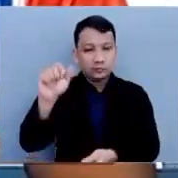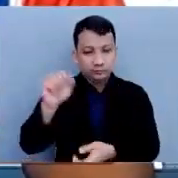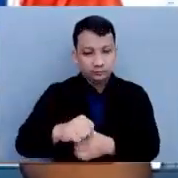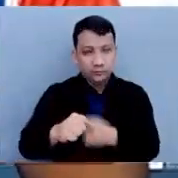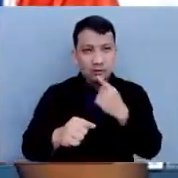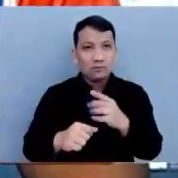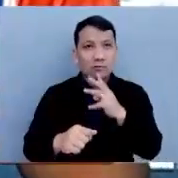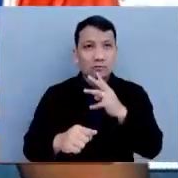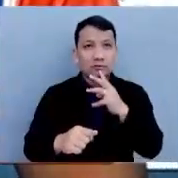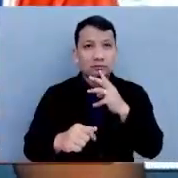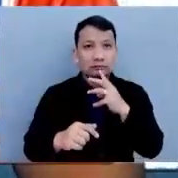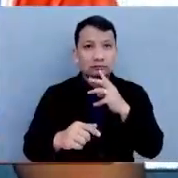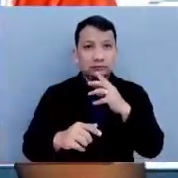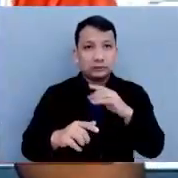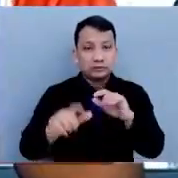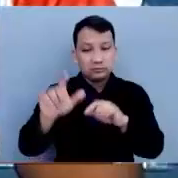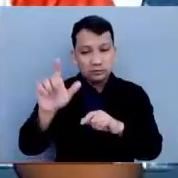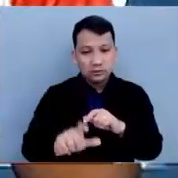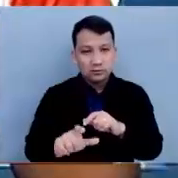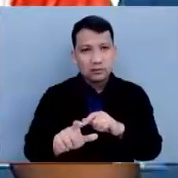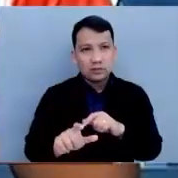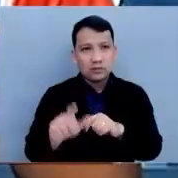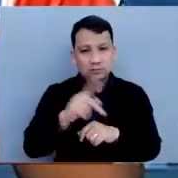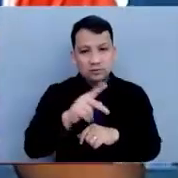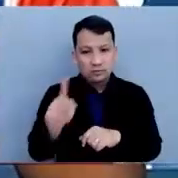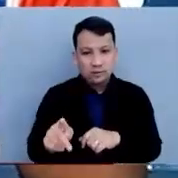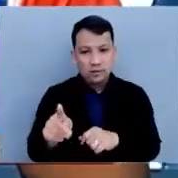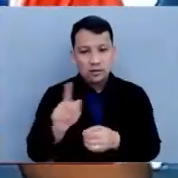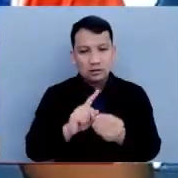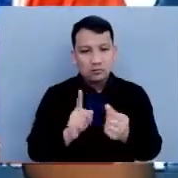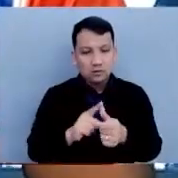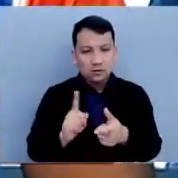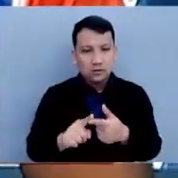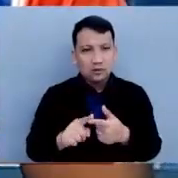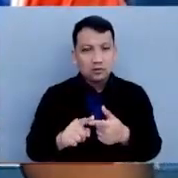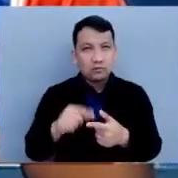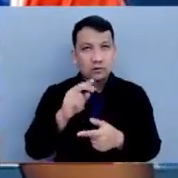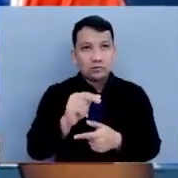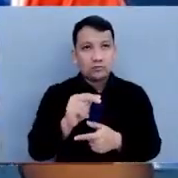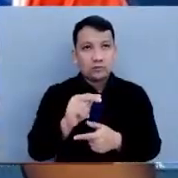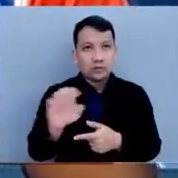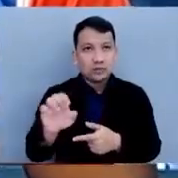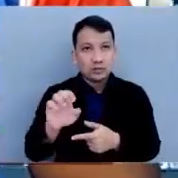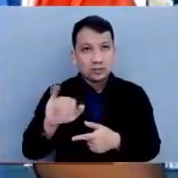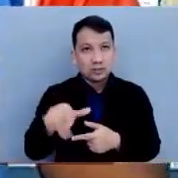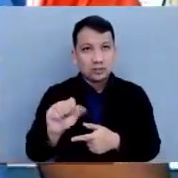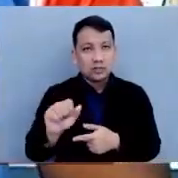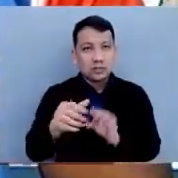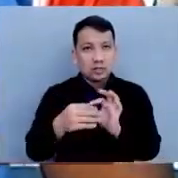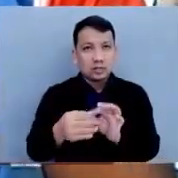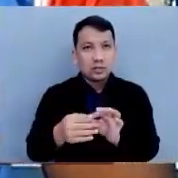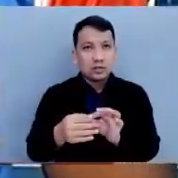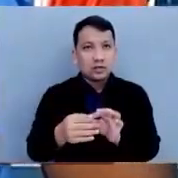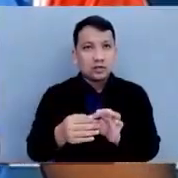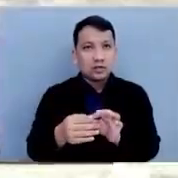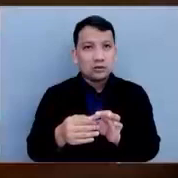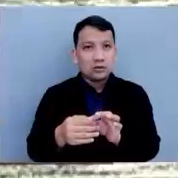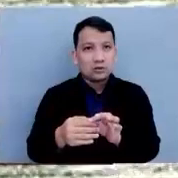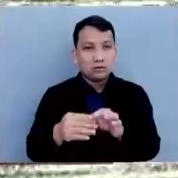sa atin ng Pampanga at ng galing sa Nueva Ecija o yung sinasabi nating back